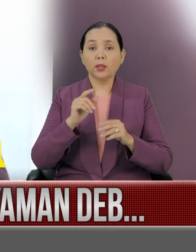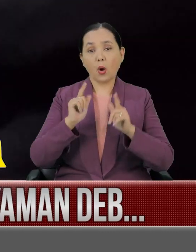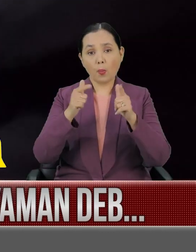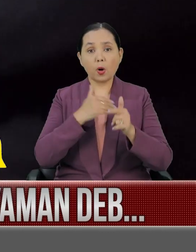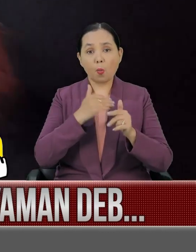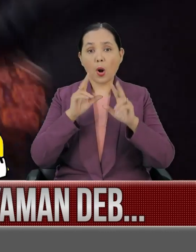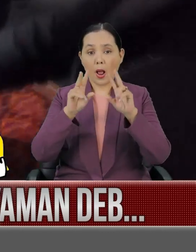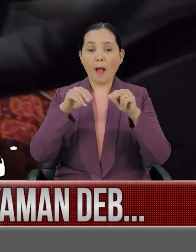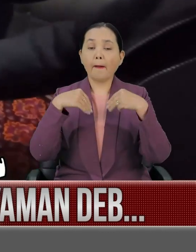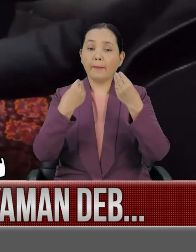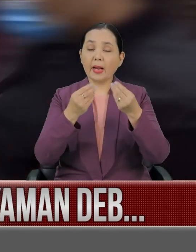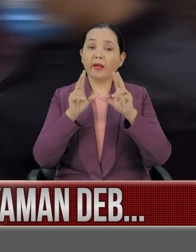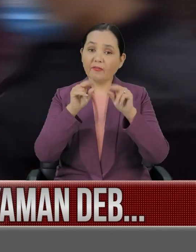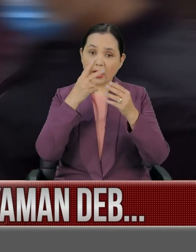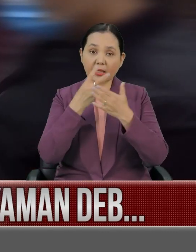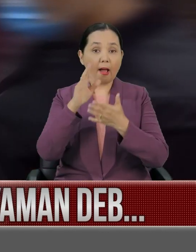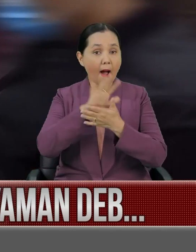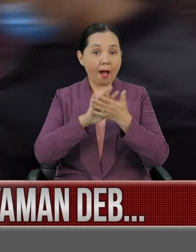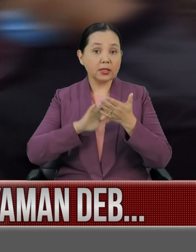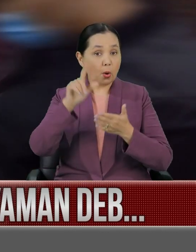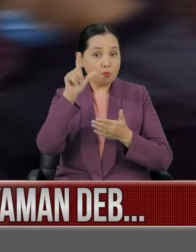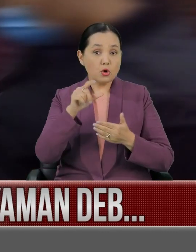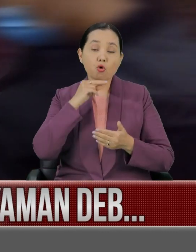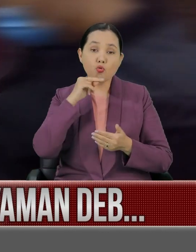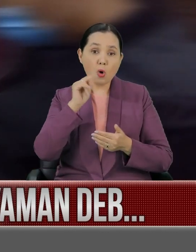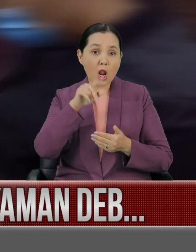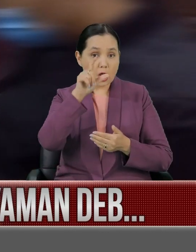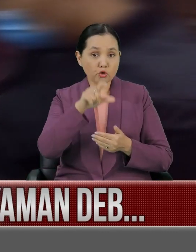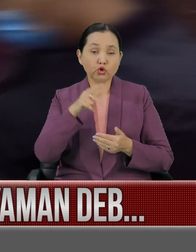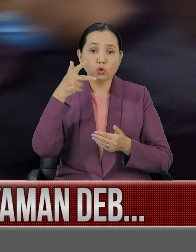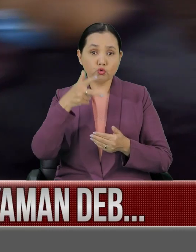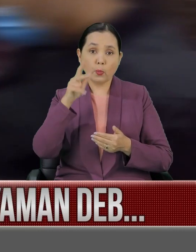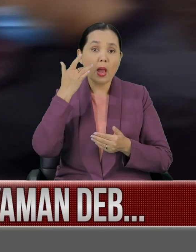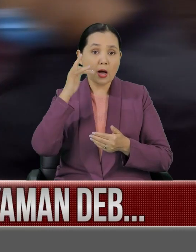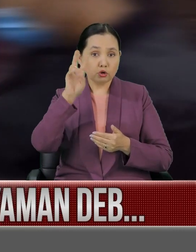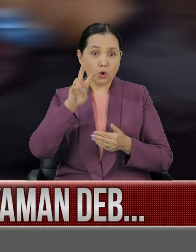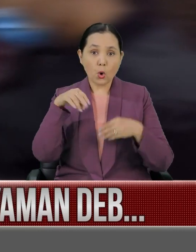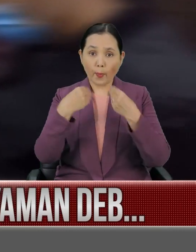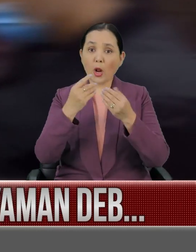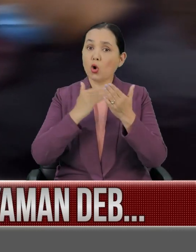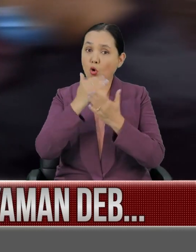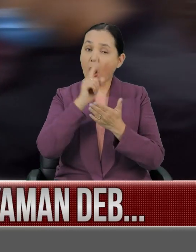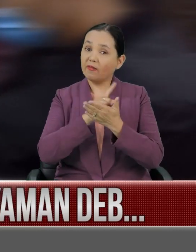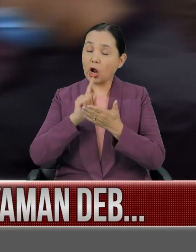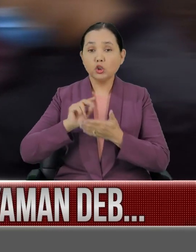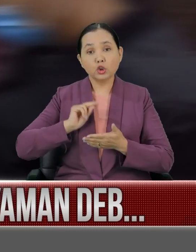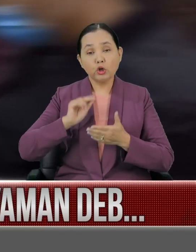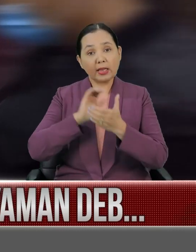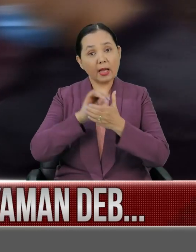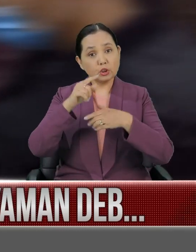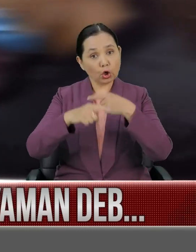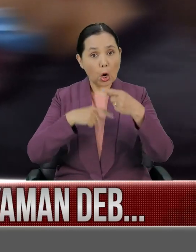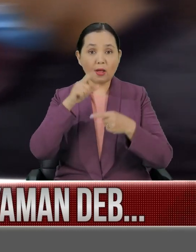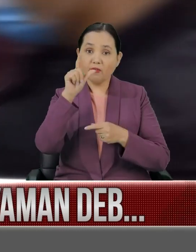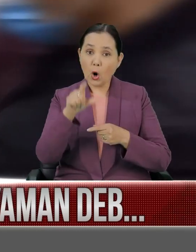dedim. Berilgan va'daga ko'ra ariza muallifi gumonlanuvchiga 3000 AQSh dollari bersa, u yuqori lavozimlarda ishlovchi tanishlari